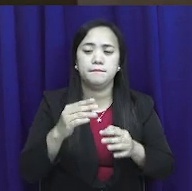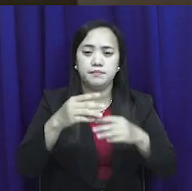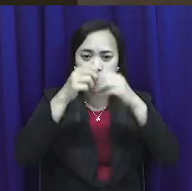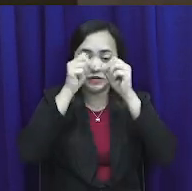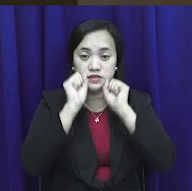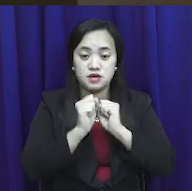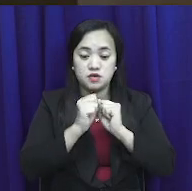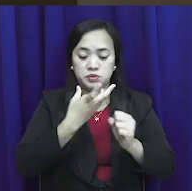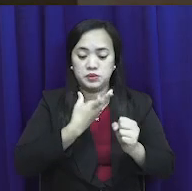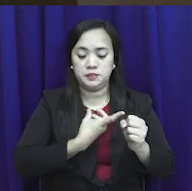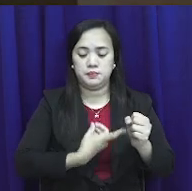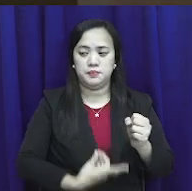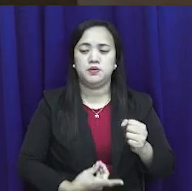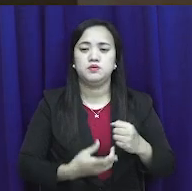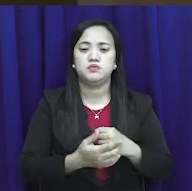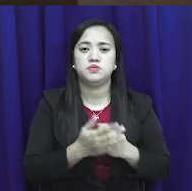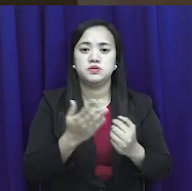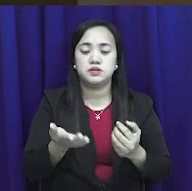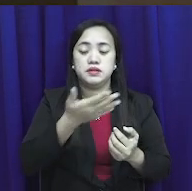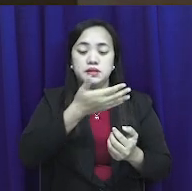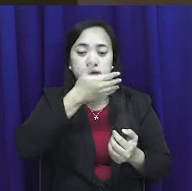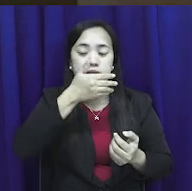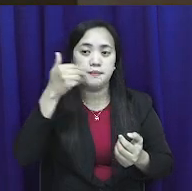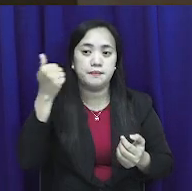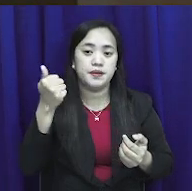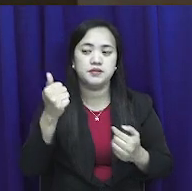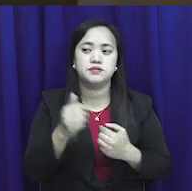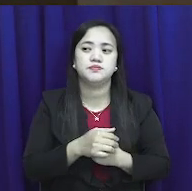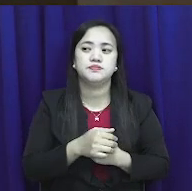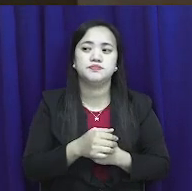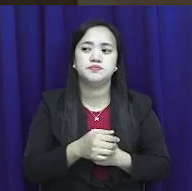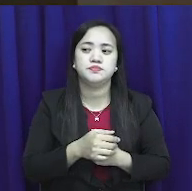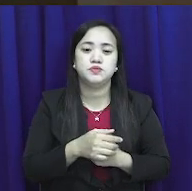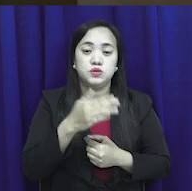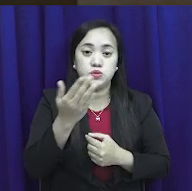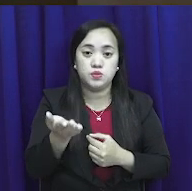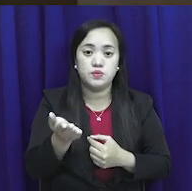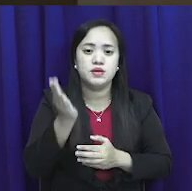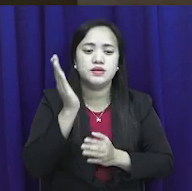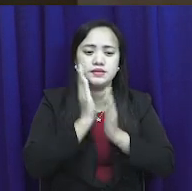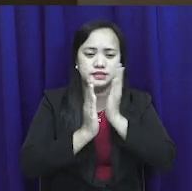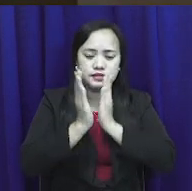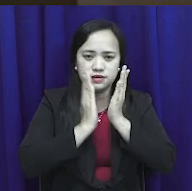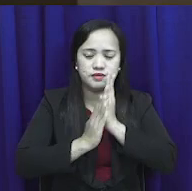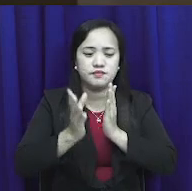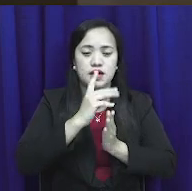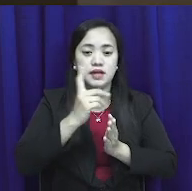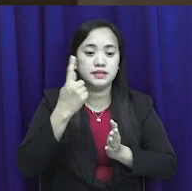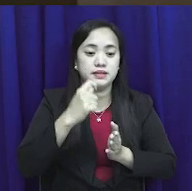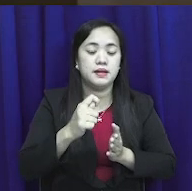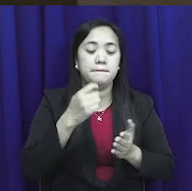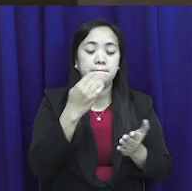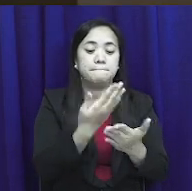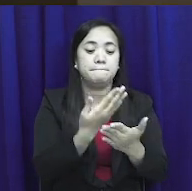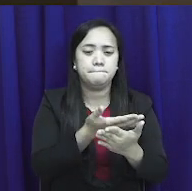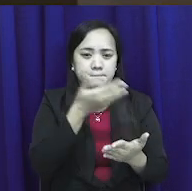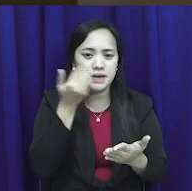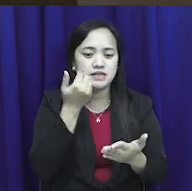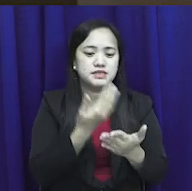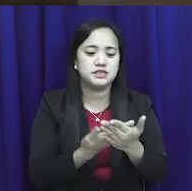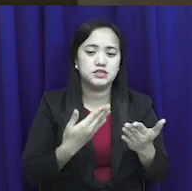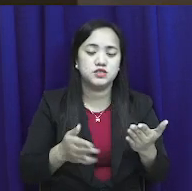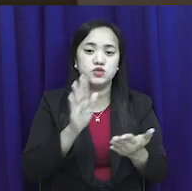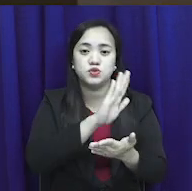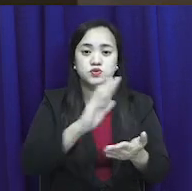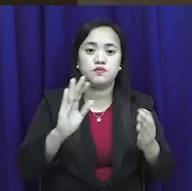or depress ka Alam mo the best antidote you serve and ang pinakauna mong sbihan is